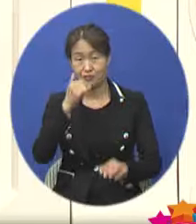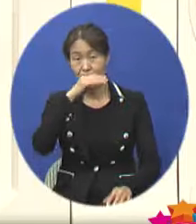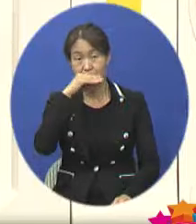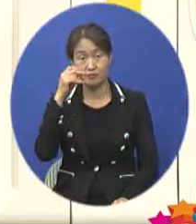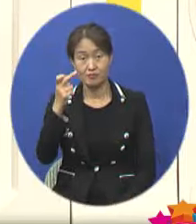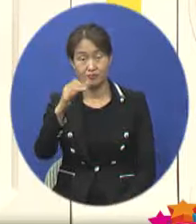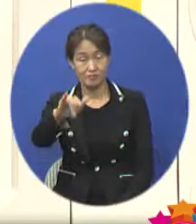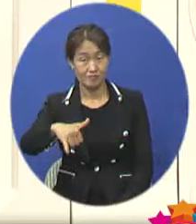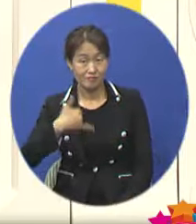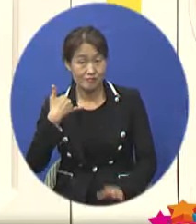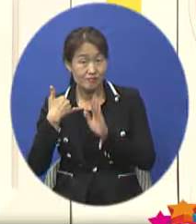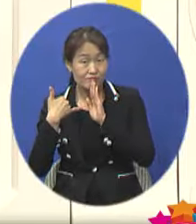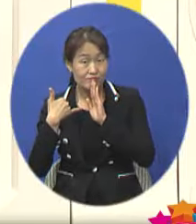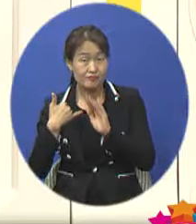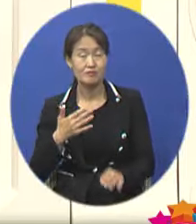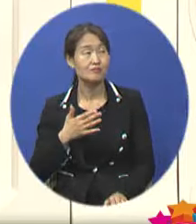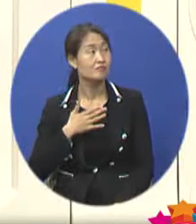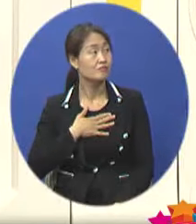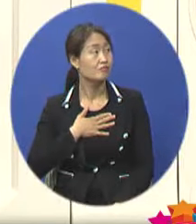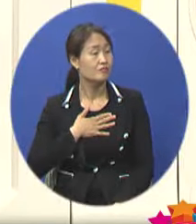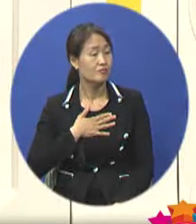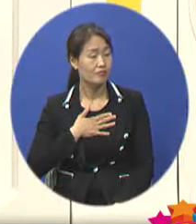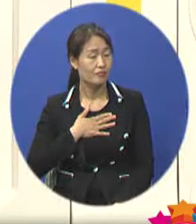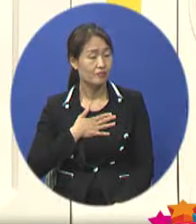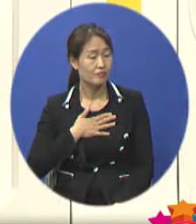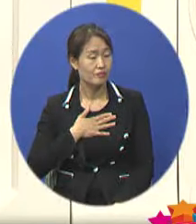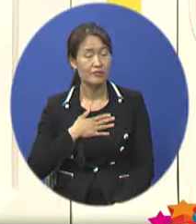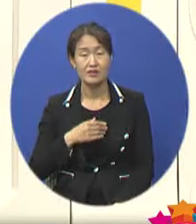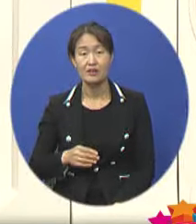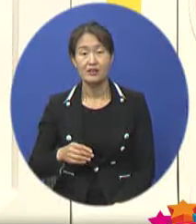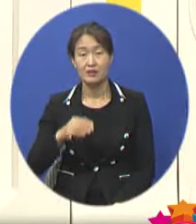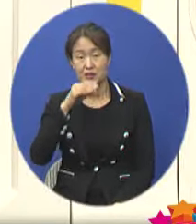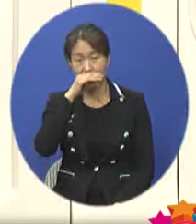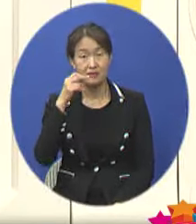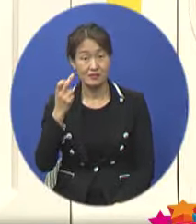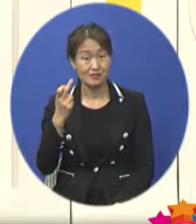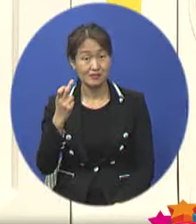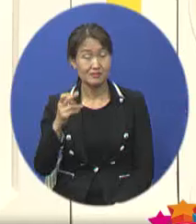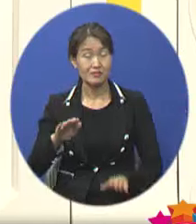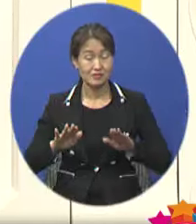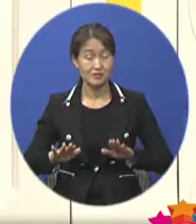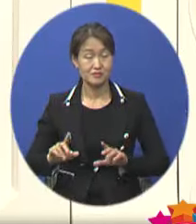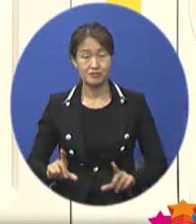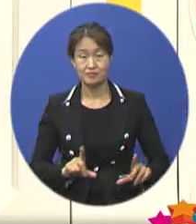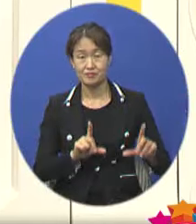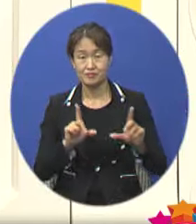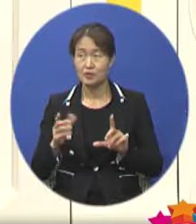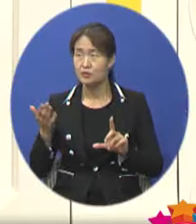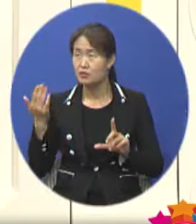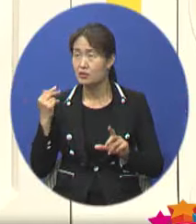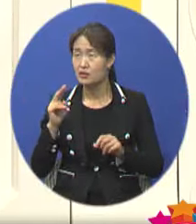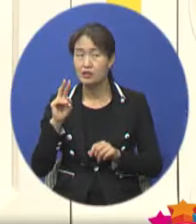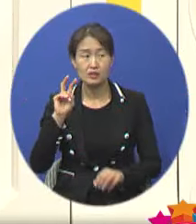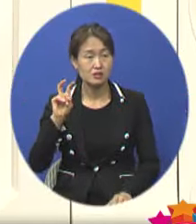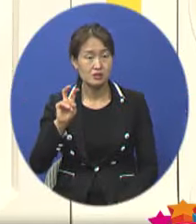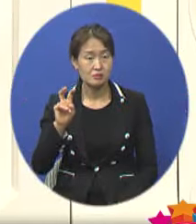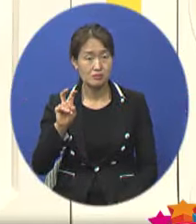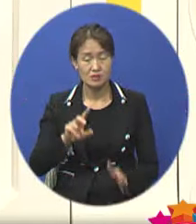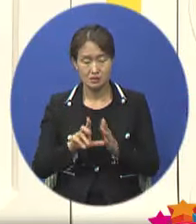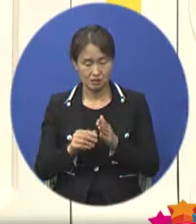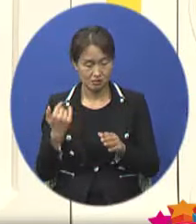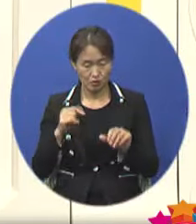예. 네, 제가 예산 사람이 지금 됐는데요. 네. 아, 네. 지난 20일 날,